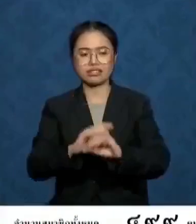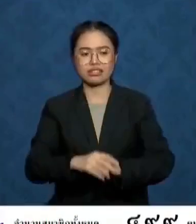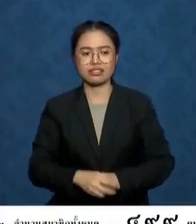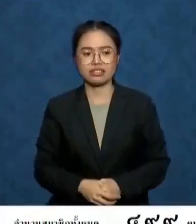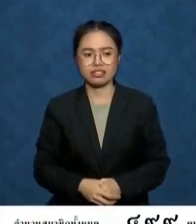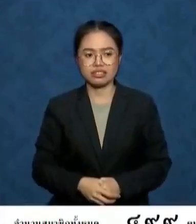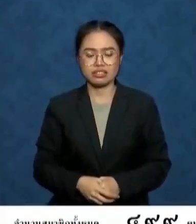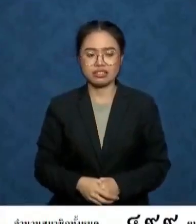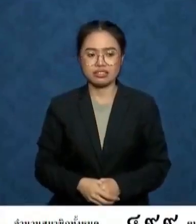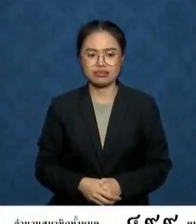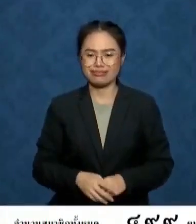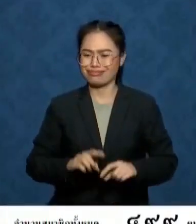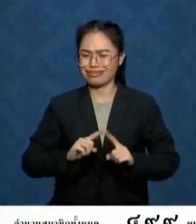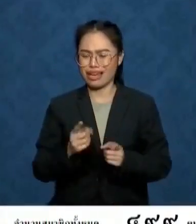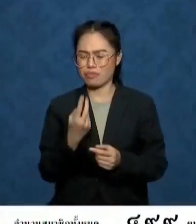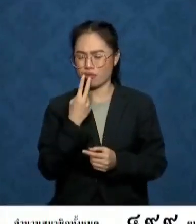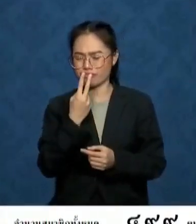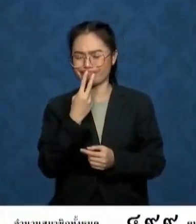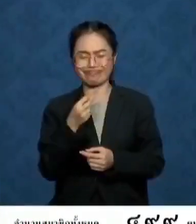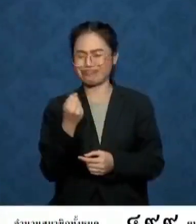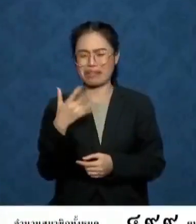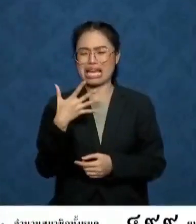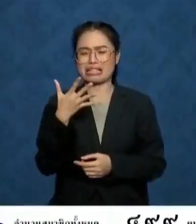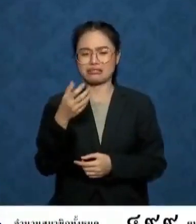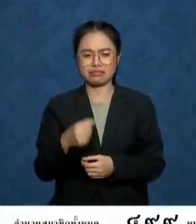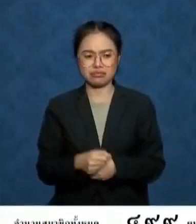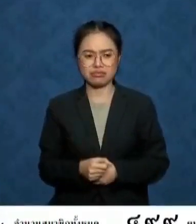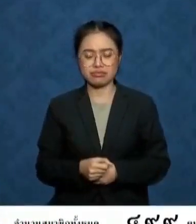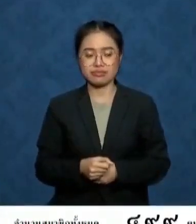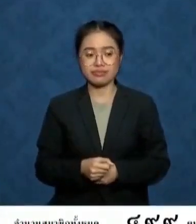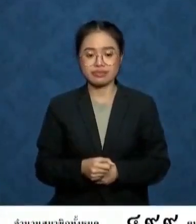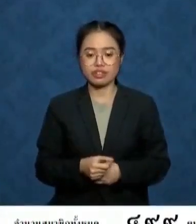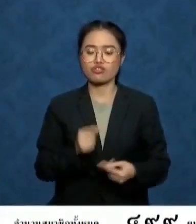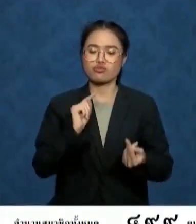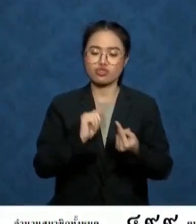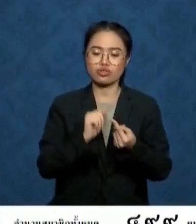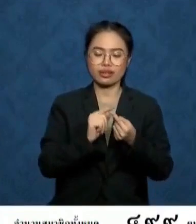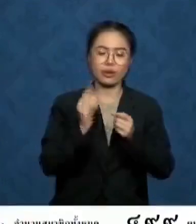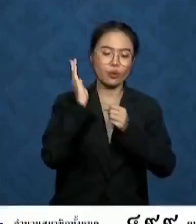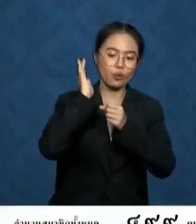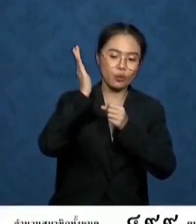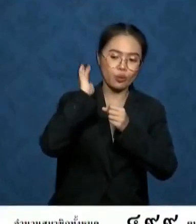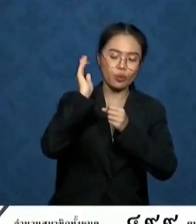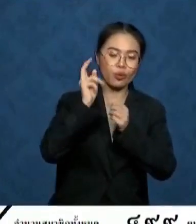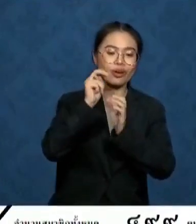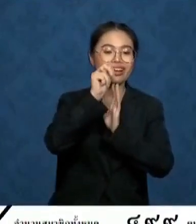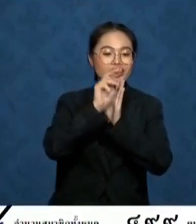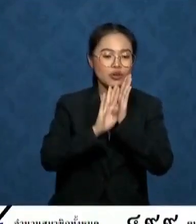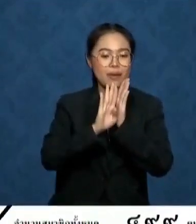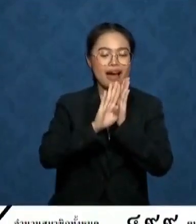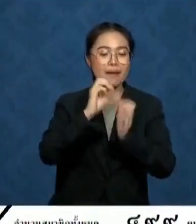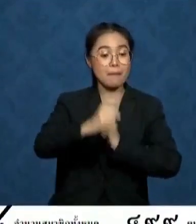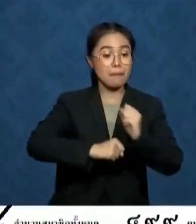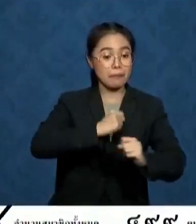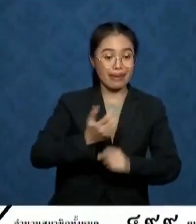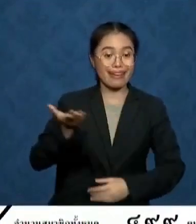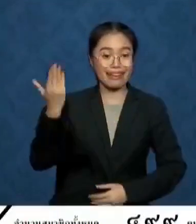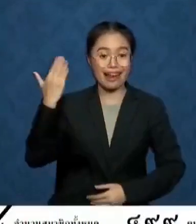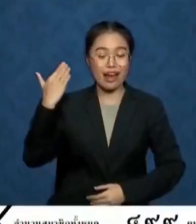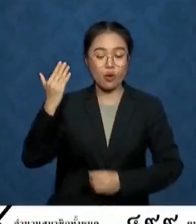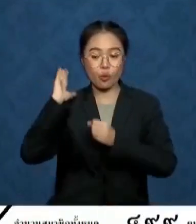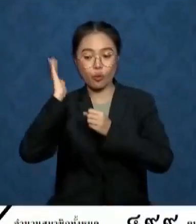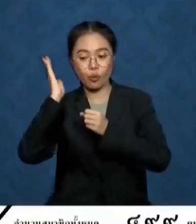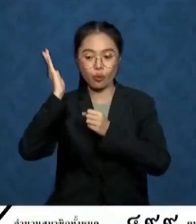เจนแต่มันก็ไม่ในวันแถลงนโยบายเมื่อปีที่แล้ว